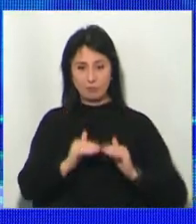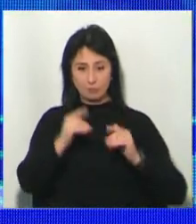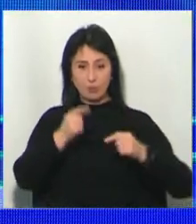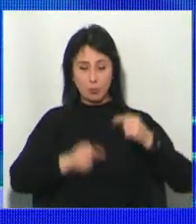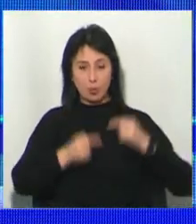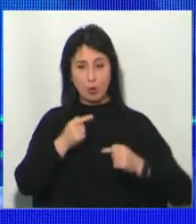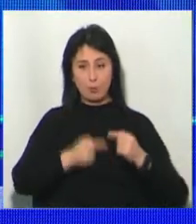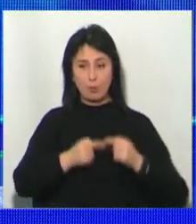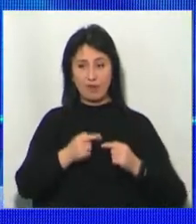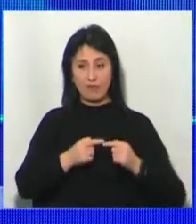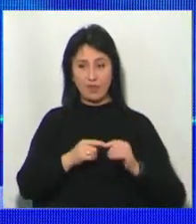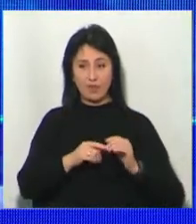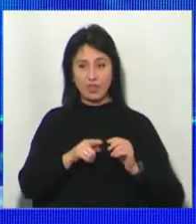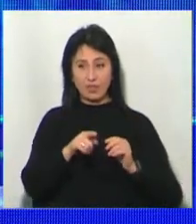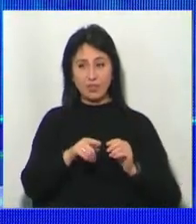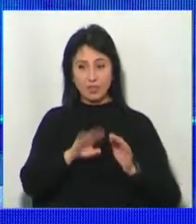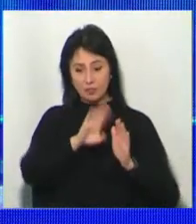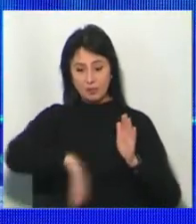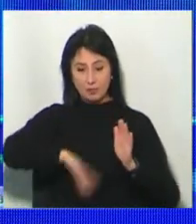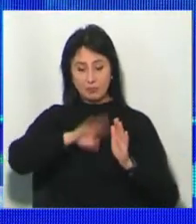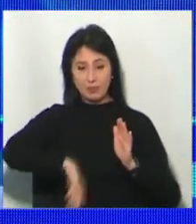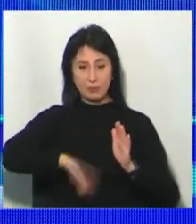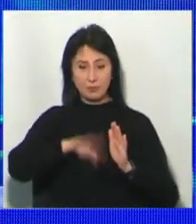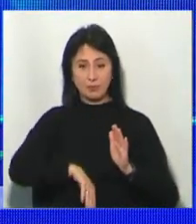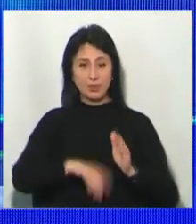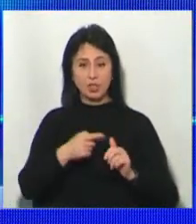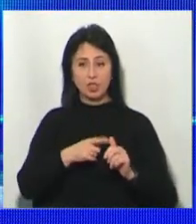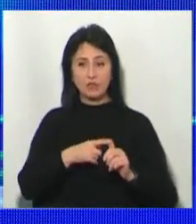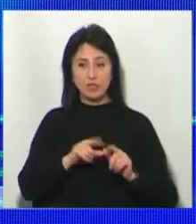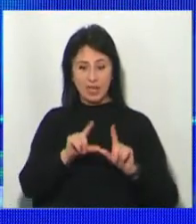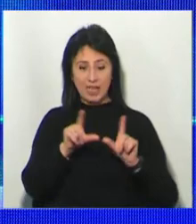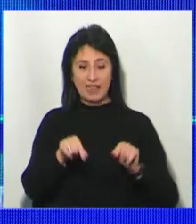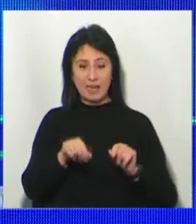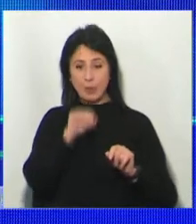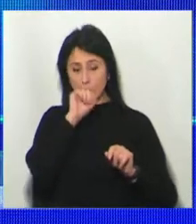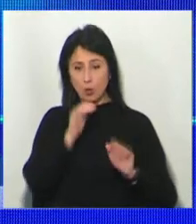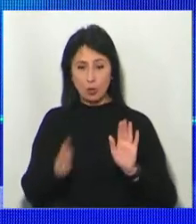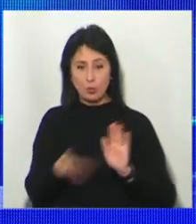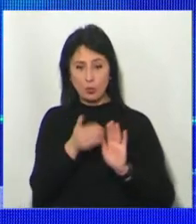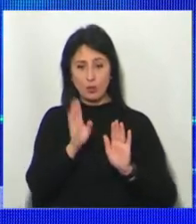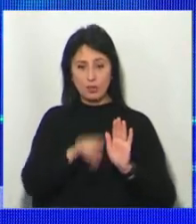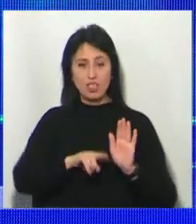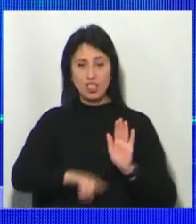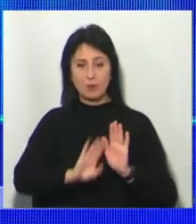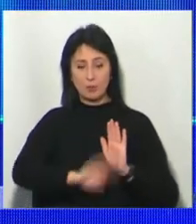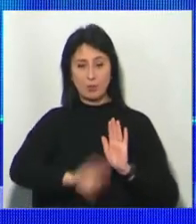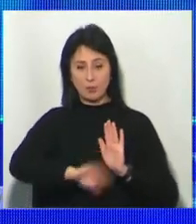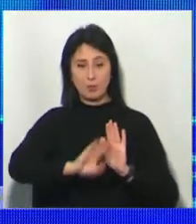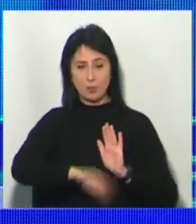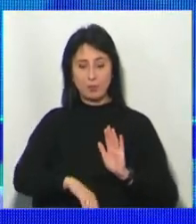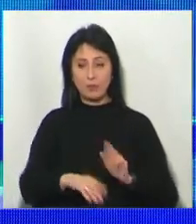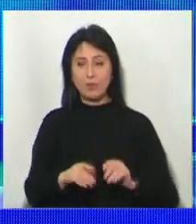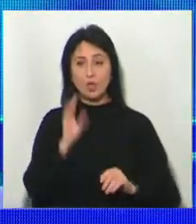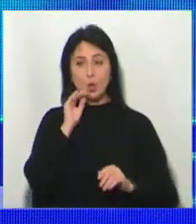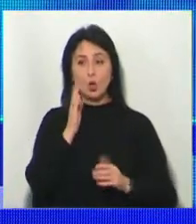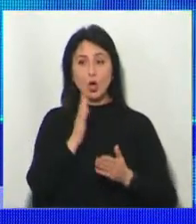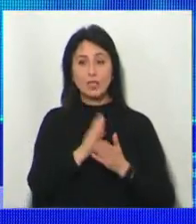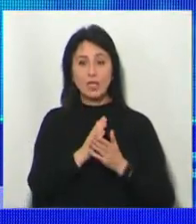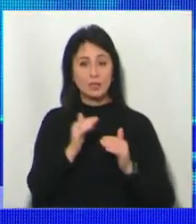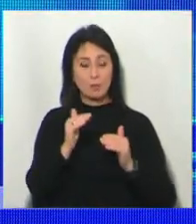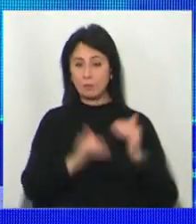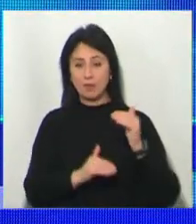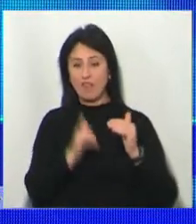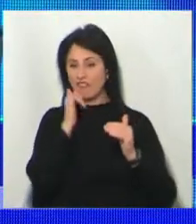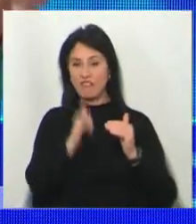და შესაბამისად მისაც გამოყოფს ამ ჭარბად მიღებულ შარჯავას თირკმელების საშუალებით, ანუ შარდის საშუალებით. ანუ როდის ხდება